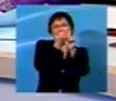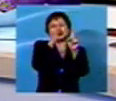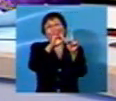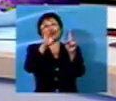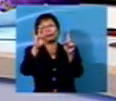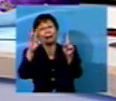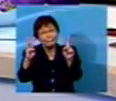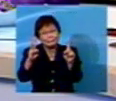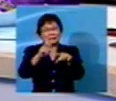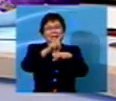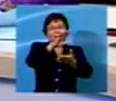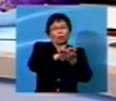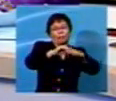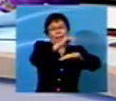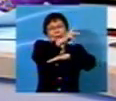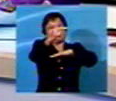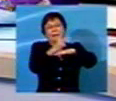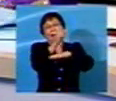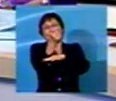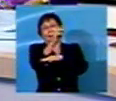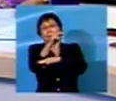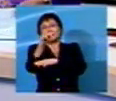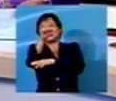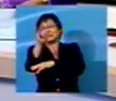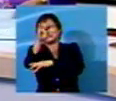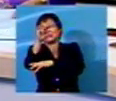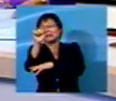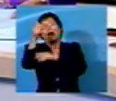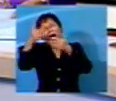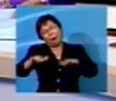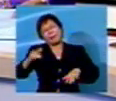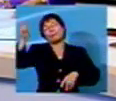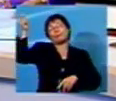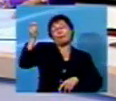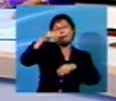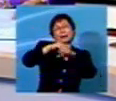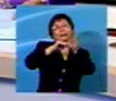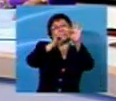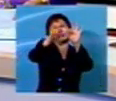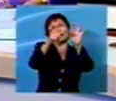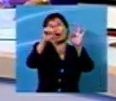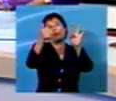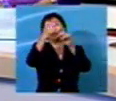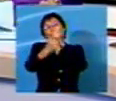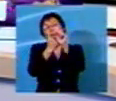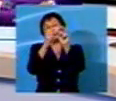1976 di Sekolah Menengah kebangsaan SMK Zainab sebelum bersara pada 9 Oktober